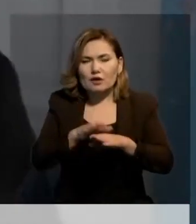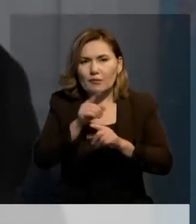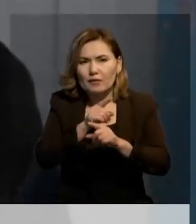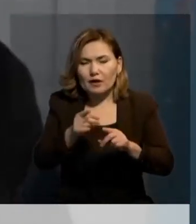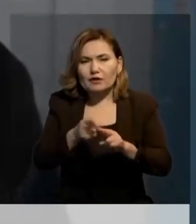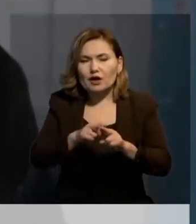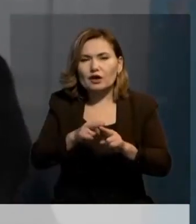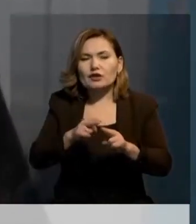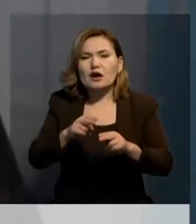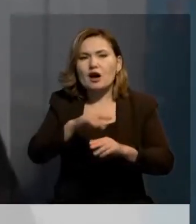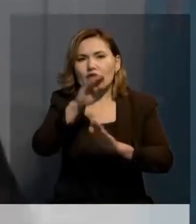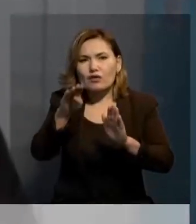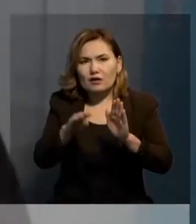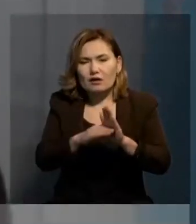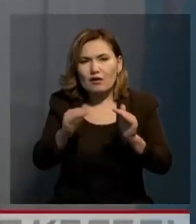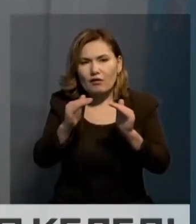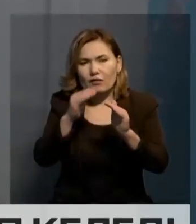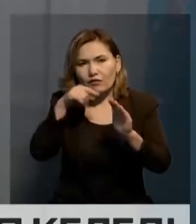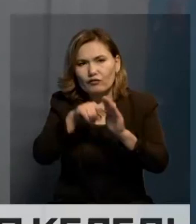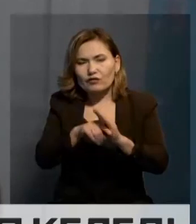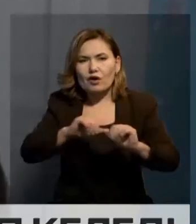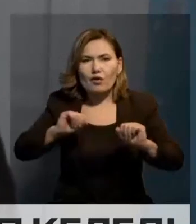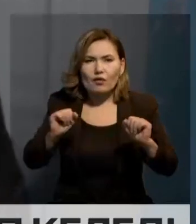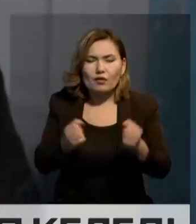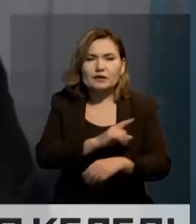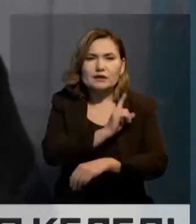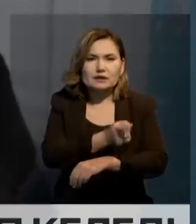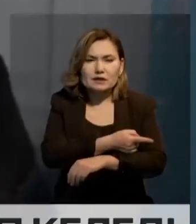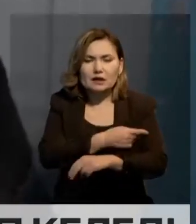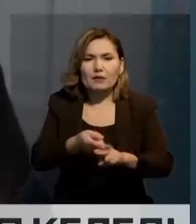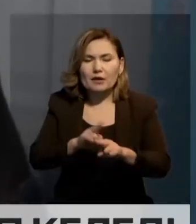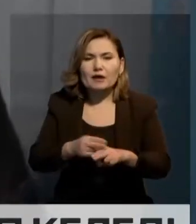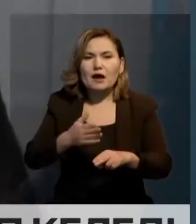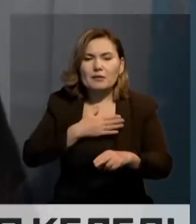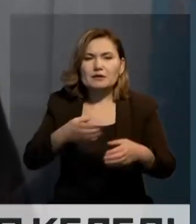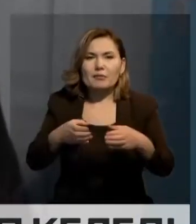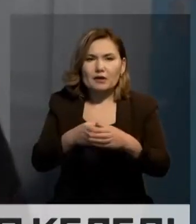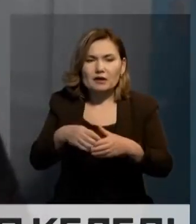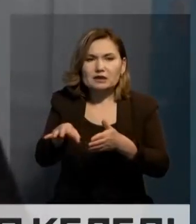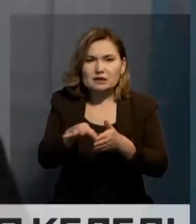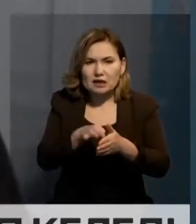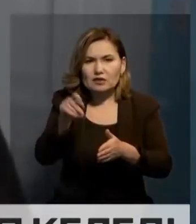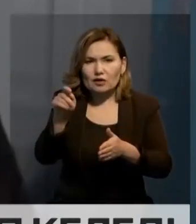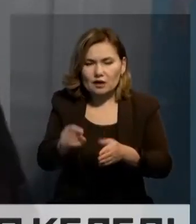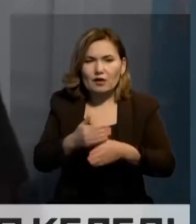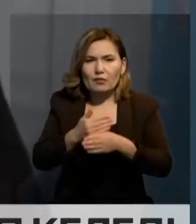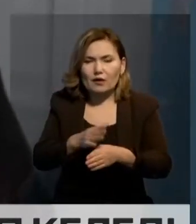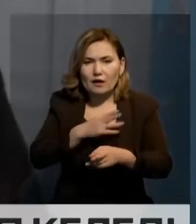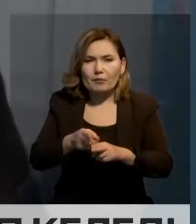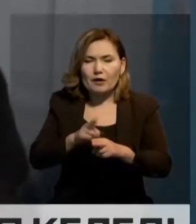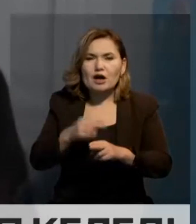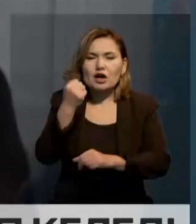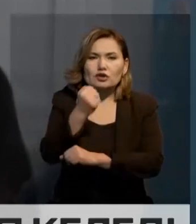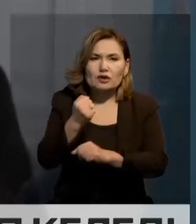мұз болып қатып қалды. Ол жылу желілері, кәріз жүйесі, суық су мен ыстық су. Бізге бригада көмекке келді. Үй тұрғындары бастама көтеріп,